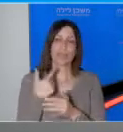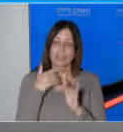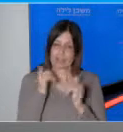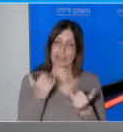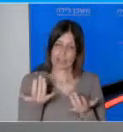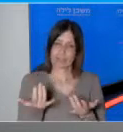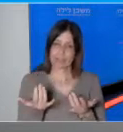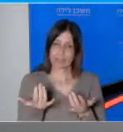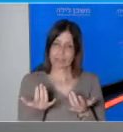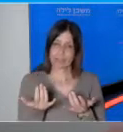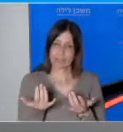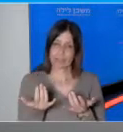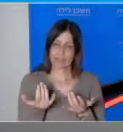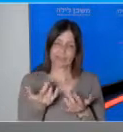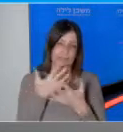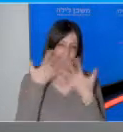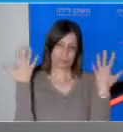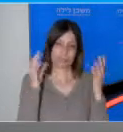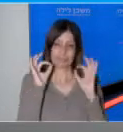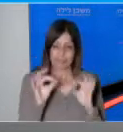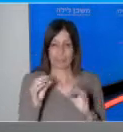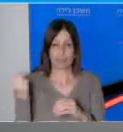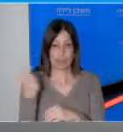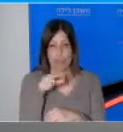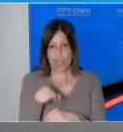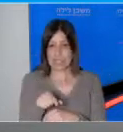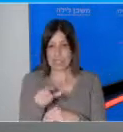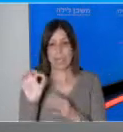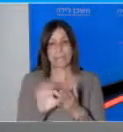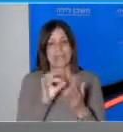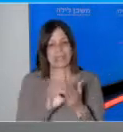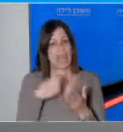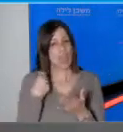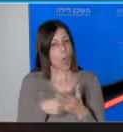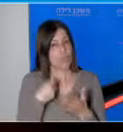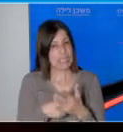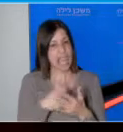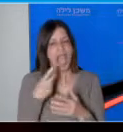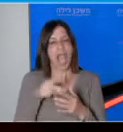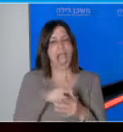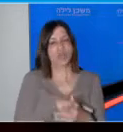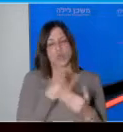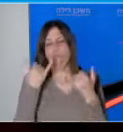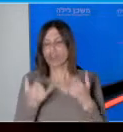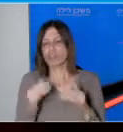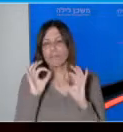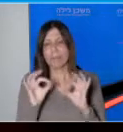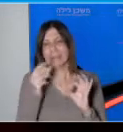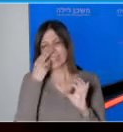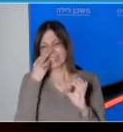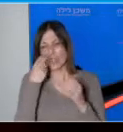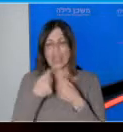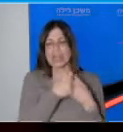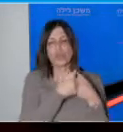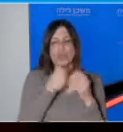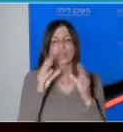כן, מסתבר שדווקא בשבוע הזה, באמת שמשרד האוצר עסוק עכשיו באמת בניסיון להתמודד